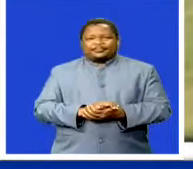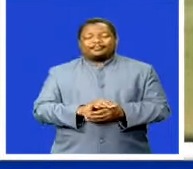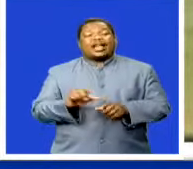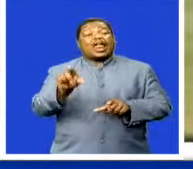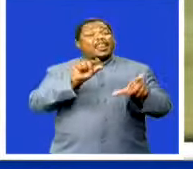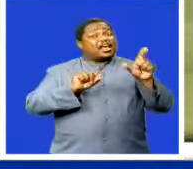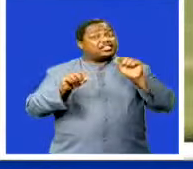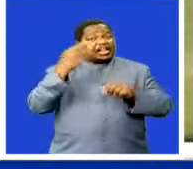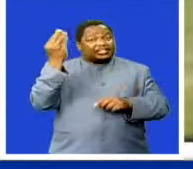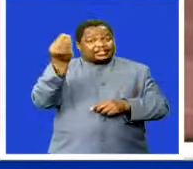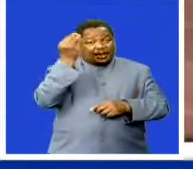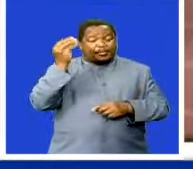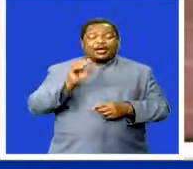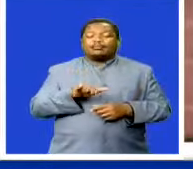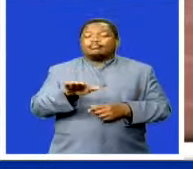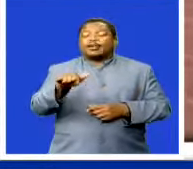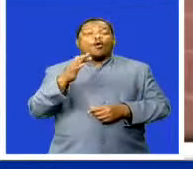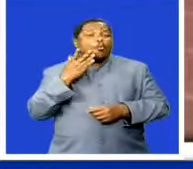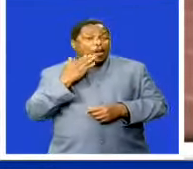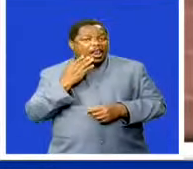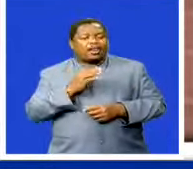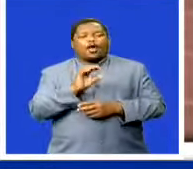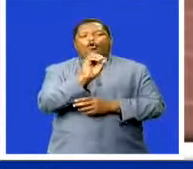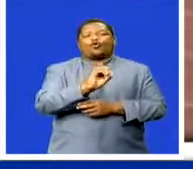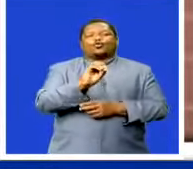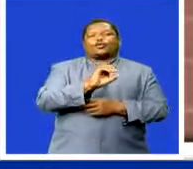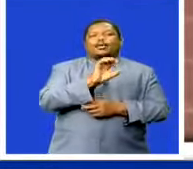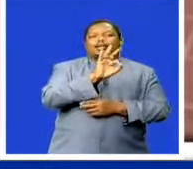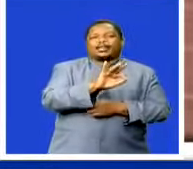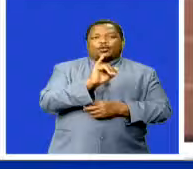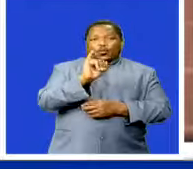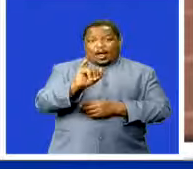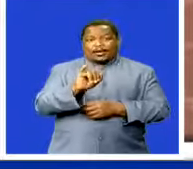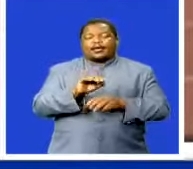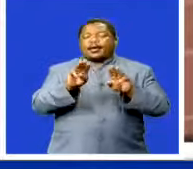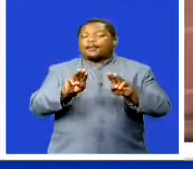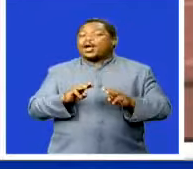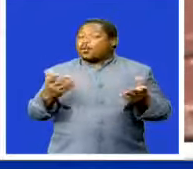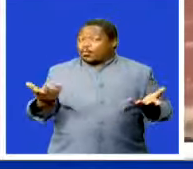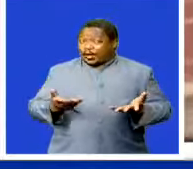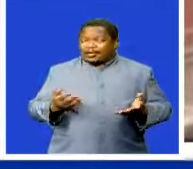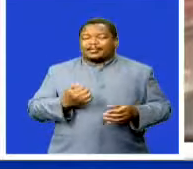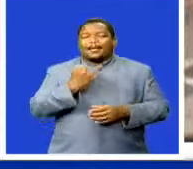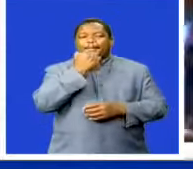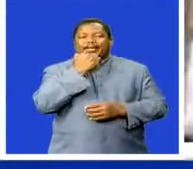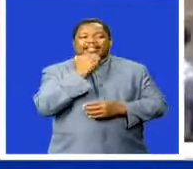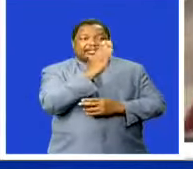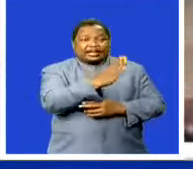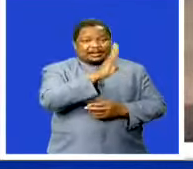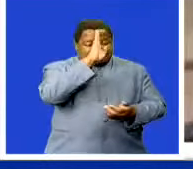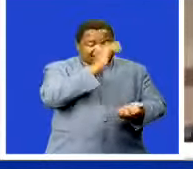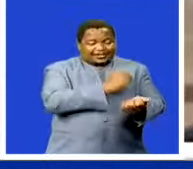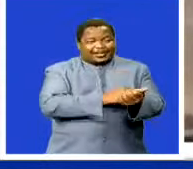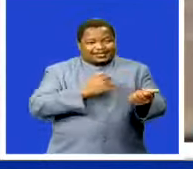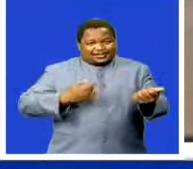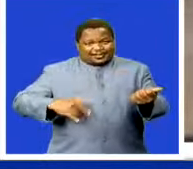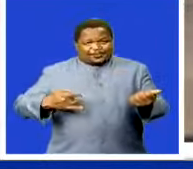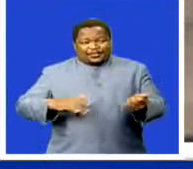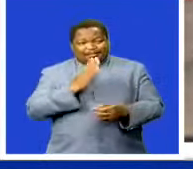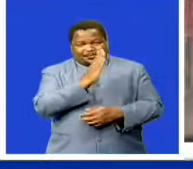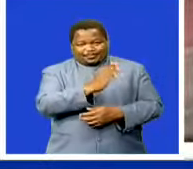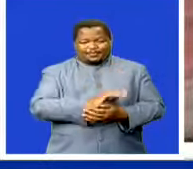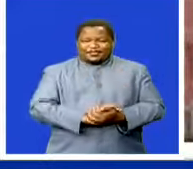mhla tingamashumi lamathathu nakunye enyangeni lesetulu emavuso Sports Center. Umbiko ohlanganiswe libandla letemidlalo